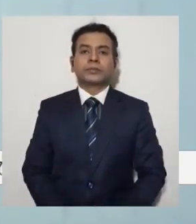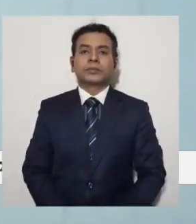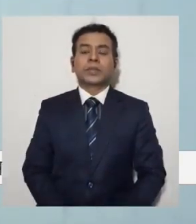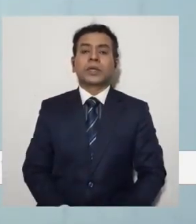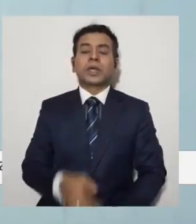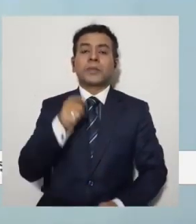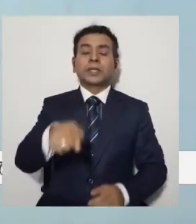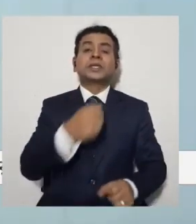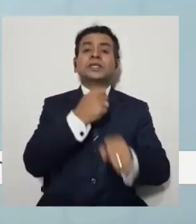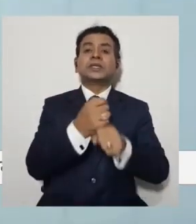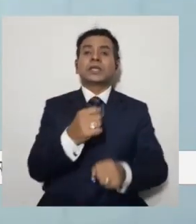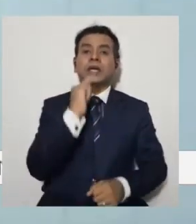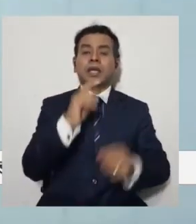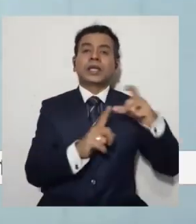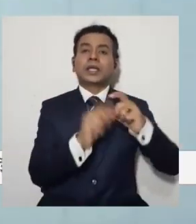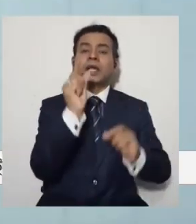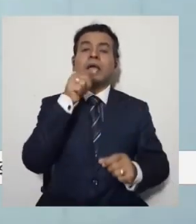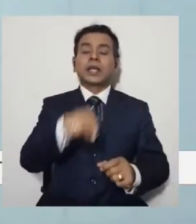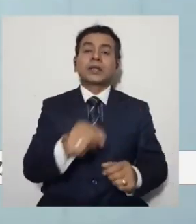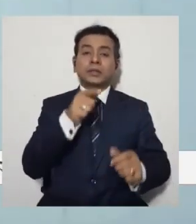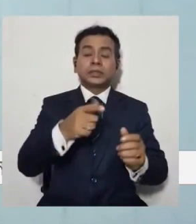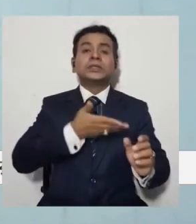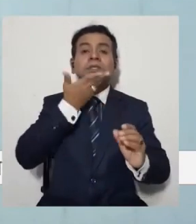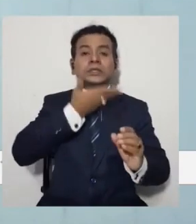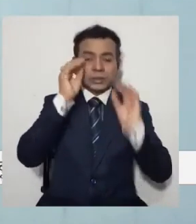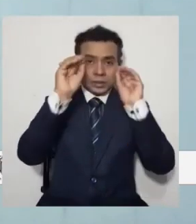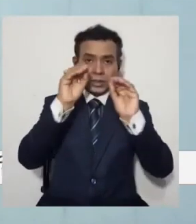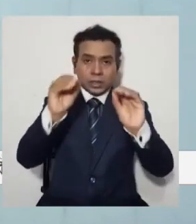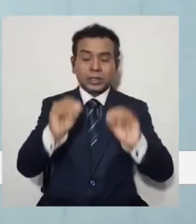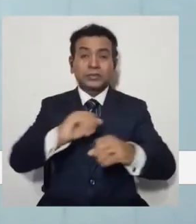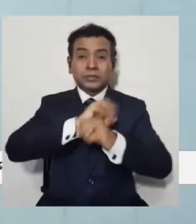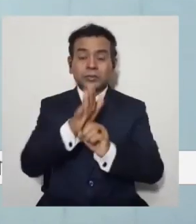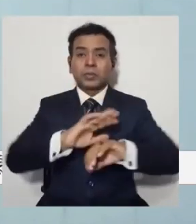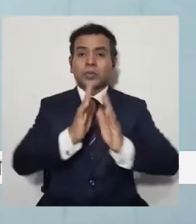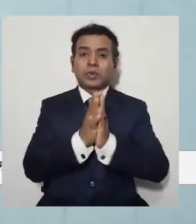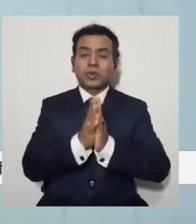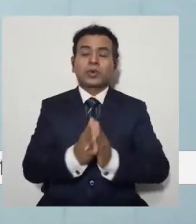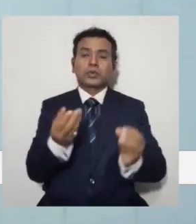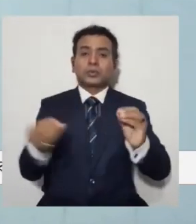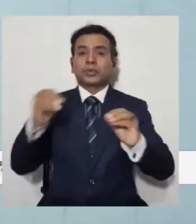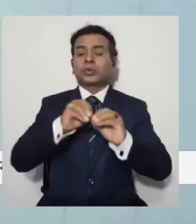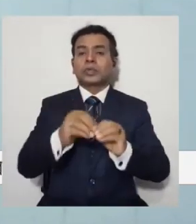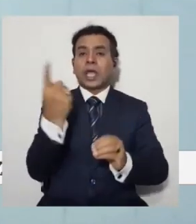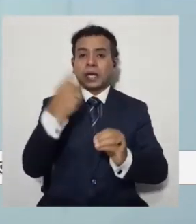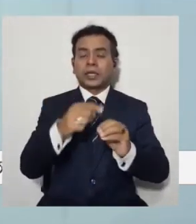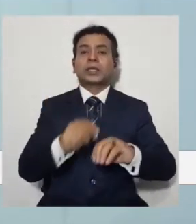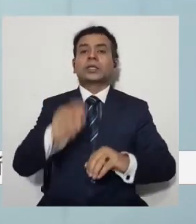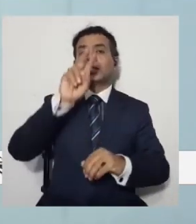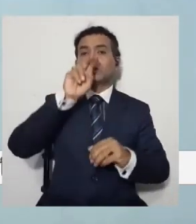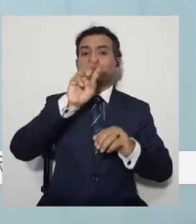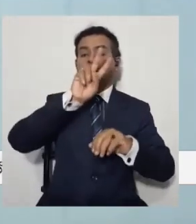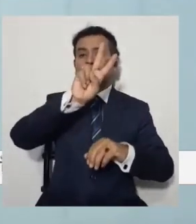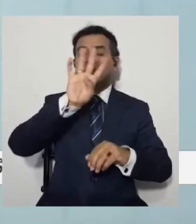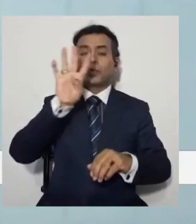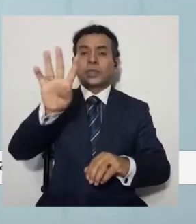23টি গাইডলাইন, কিন্তু বর্তমানে আমাদের আরো একটি গাইডলাইন সংযোজিত হয়েছে। 24টি গাইডলাইন আমাদের এ পর্যন্ত সংযোজিত হয়েছে এবং